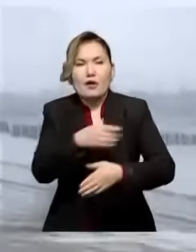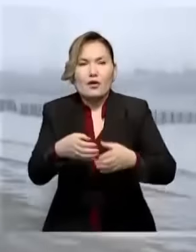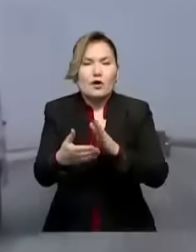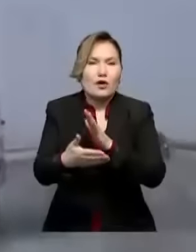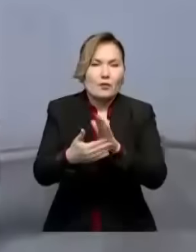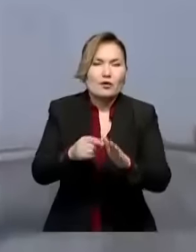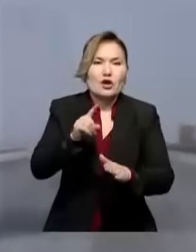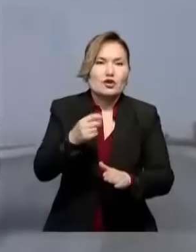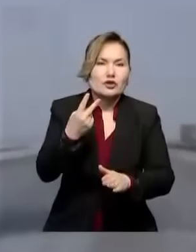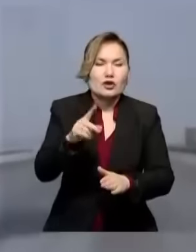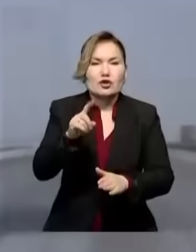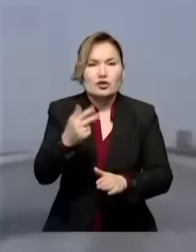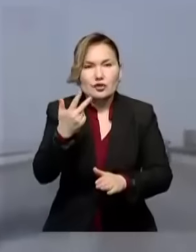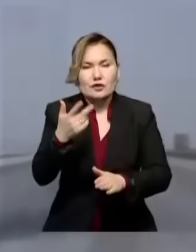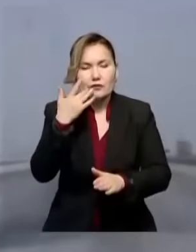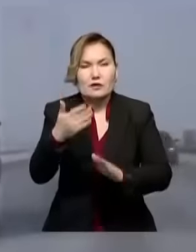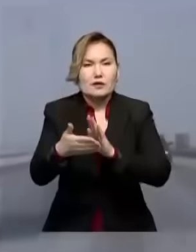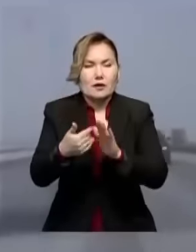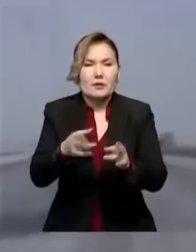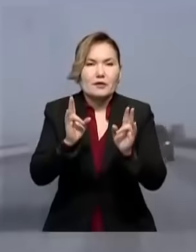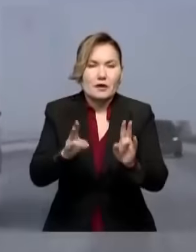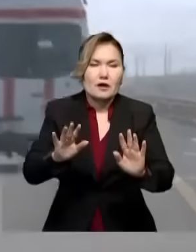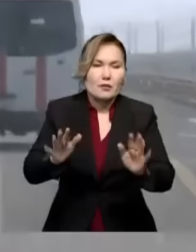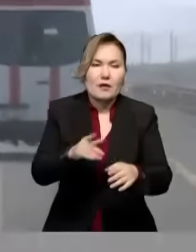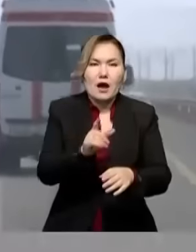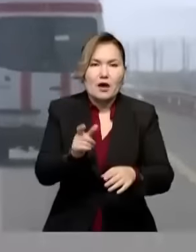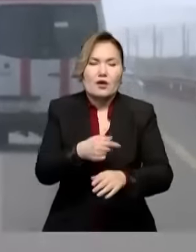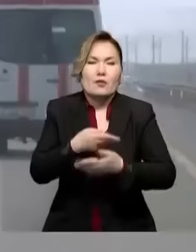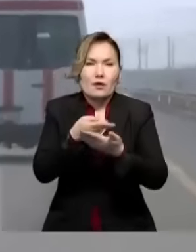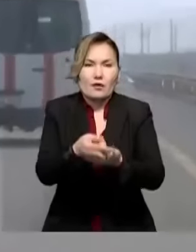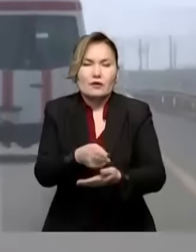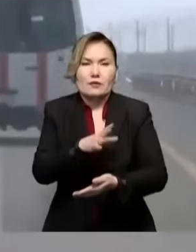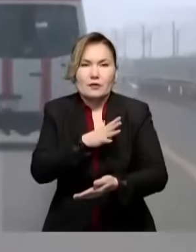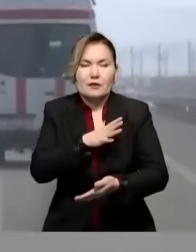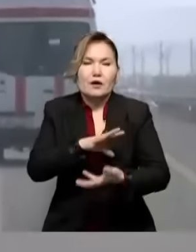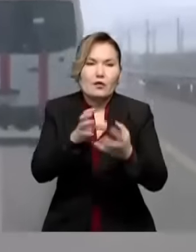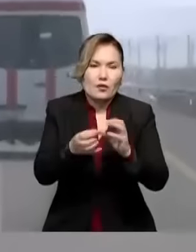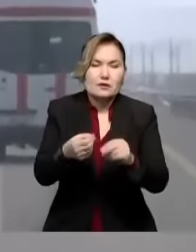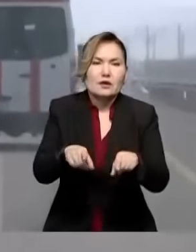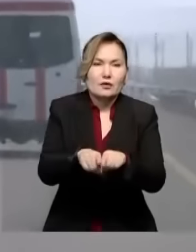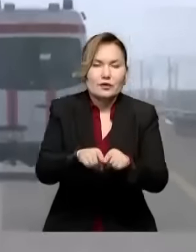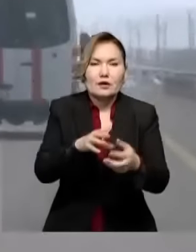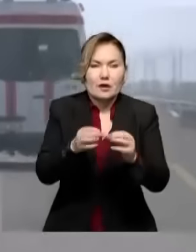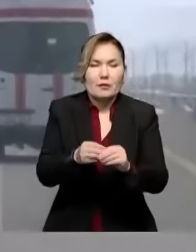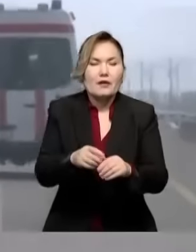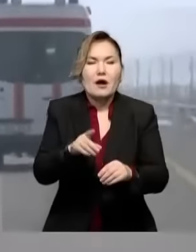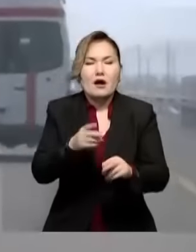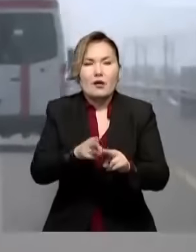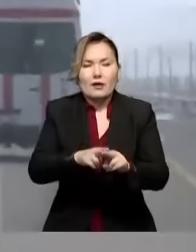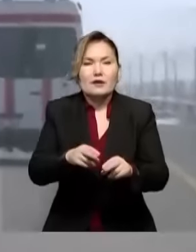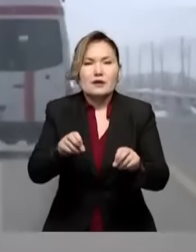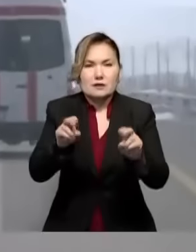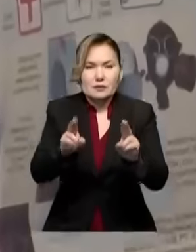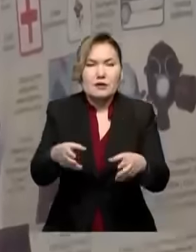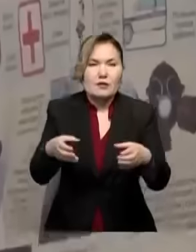мен 103-тен келіп түседі. Көп жағдайда жеңіл-желпі жарақат алғандар ауруханаға өздігінен жетіп алады. Бұл жолда солай болған сияқты ешкім таппаған бригада